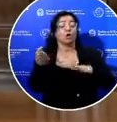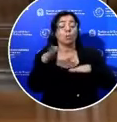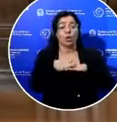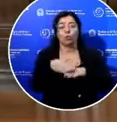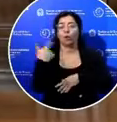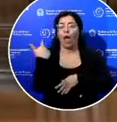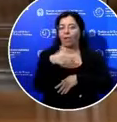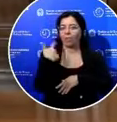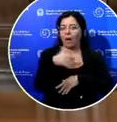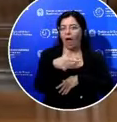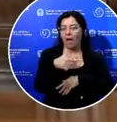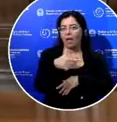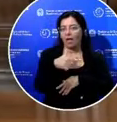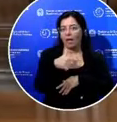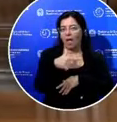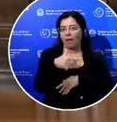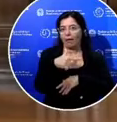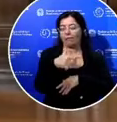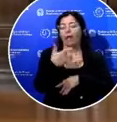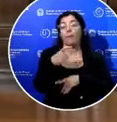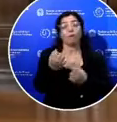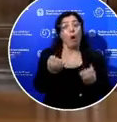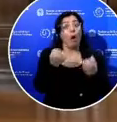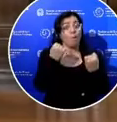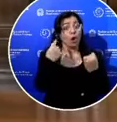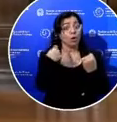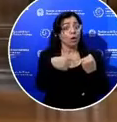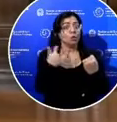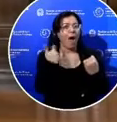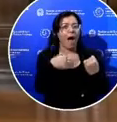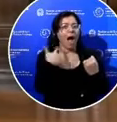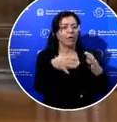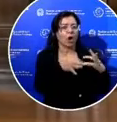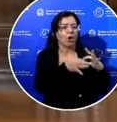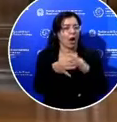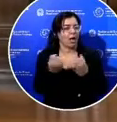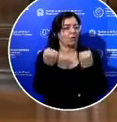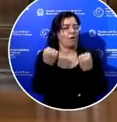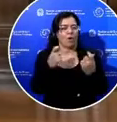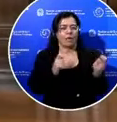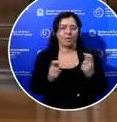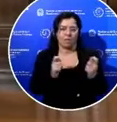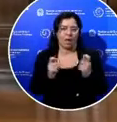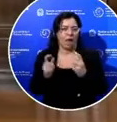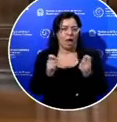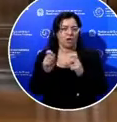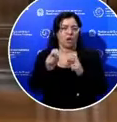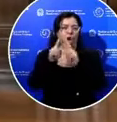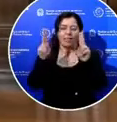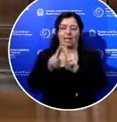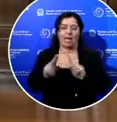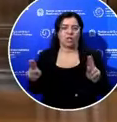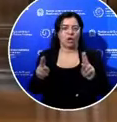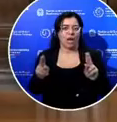dell''ndrangheta, il cui potere poggia moltissimo sui proventi dei traffici internazionali di